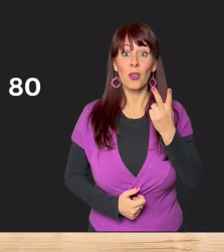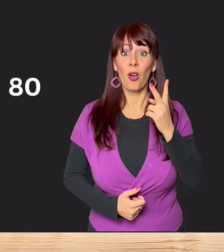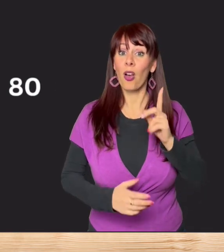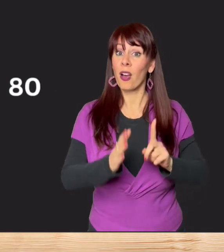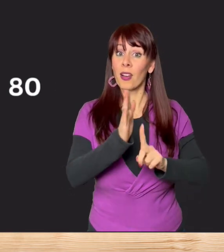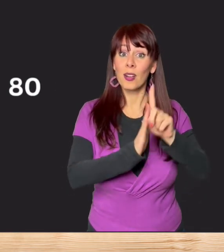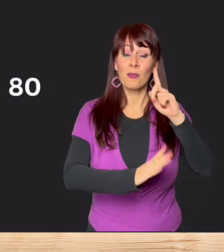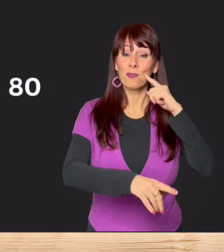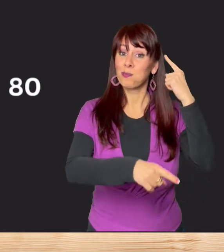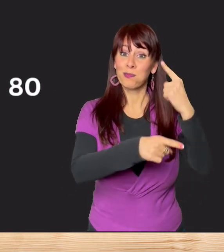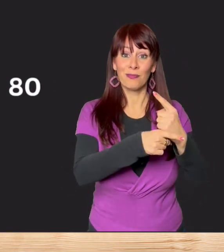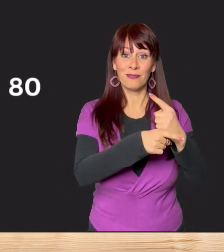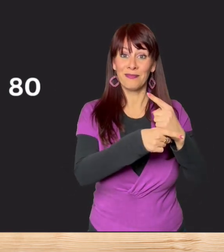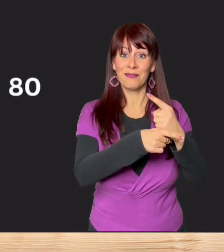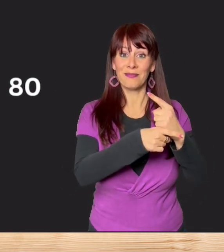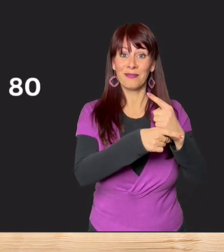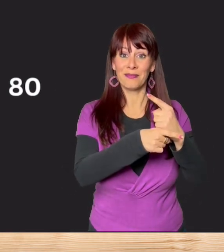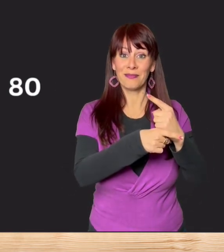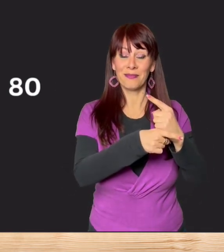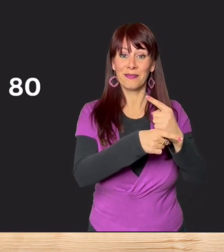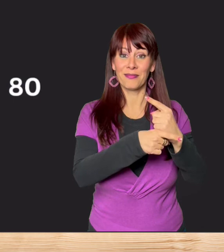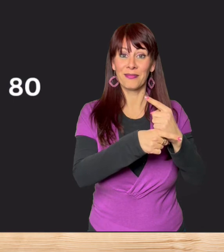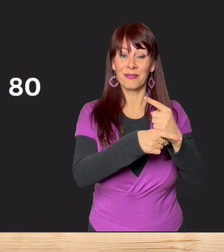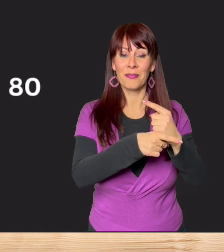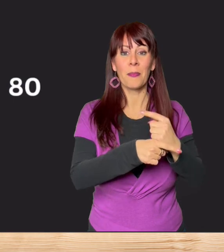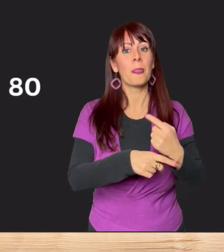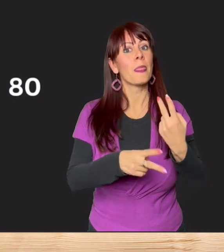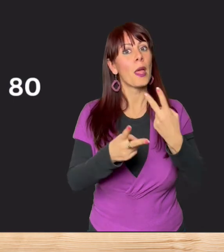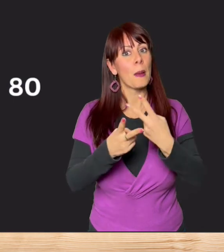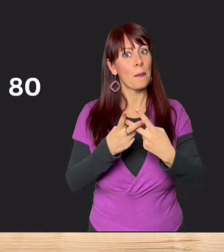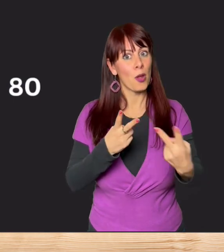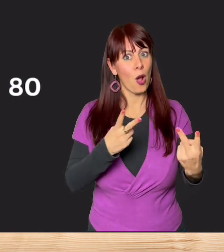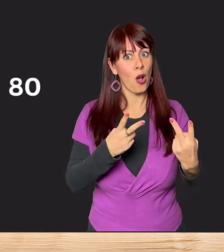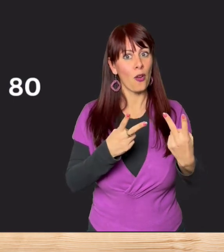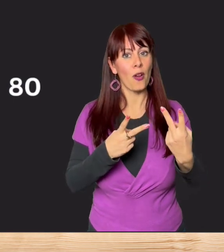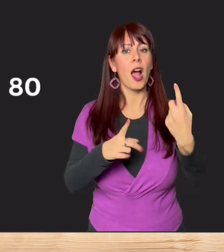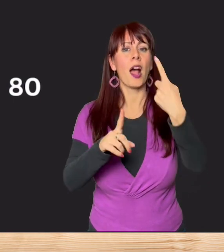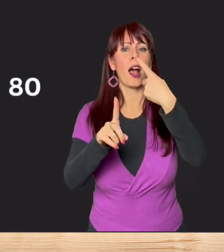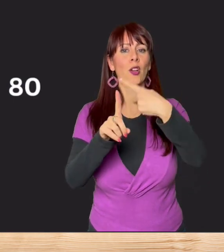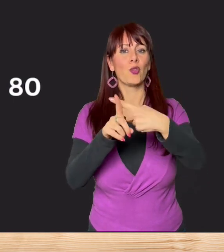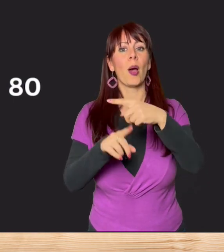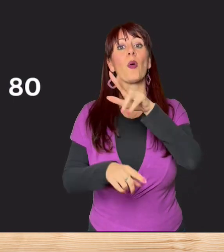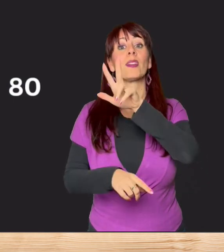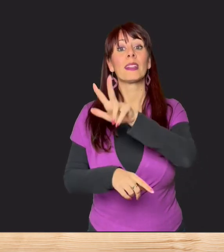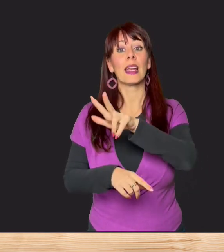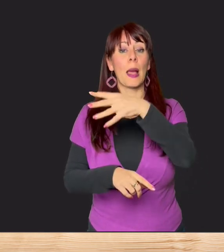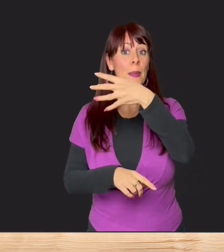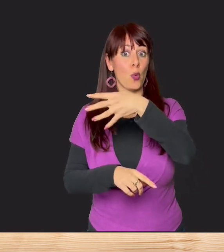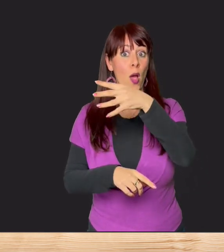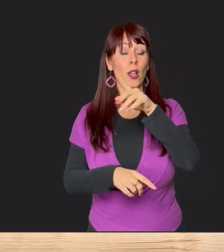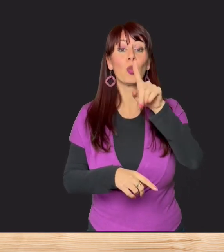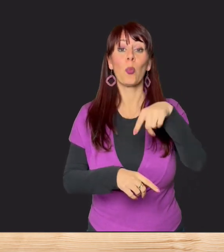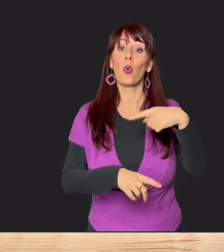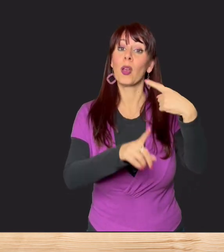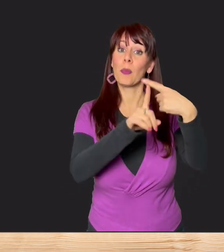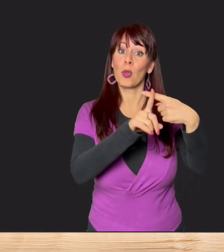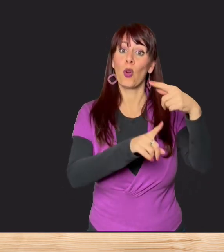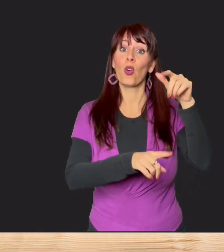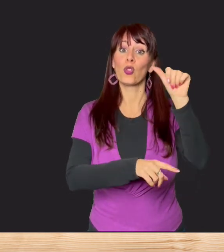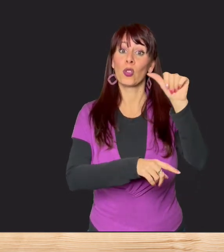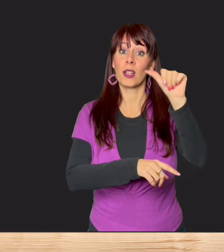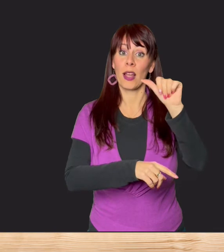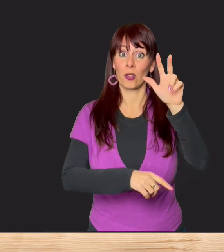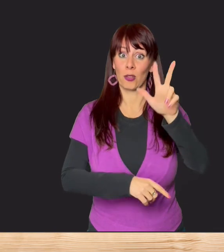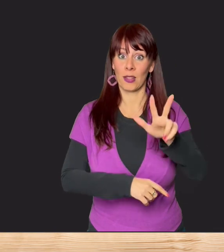proviamo adesso ad aggiungere tre almeno endo e tre al sottraendo se aggiungo più 3